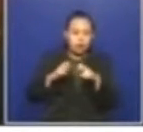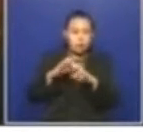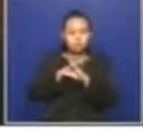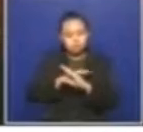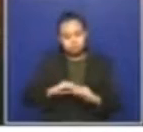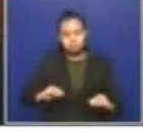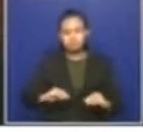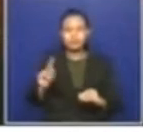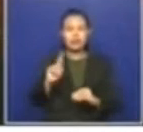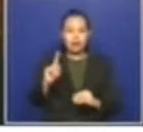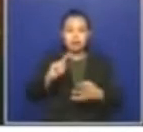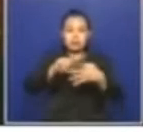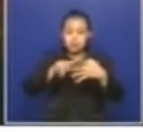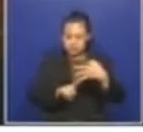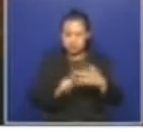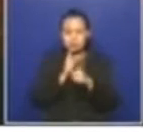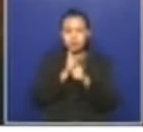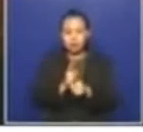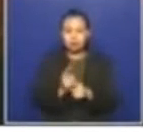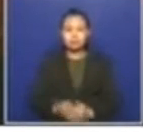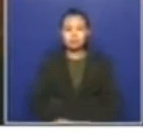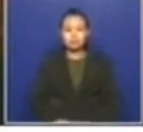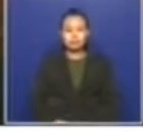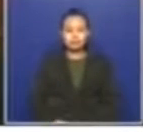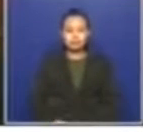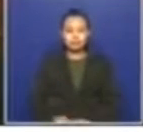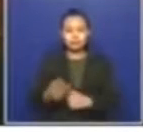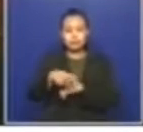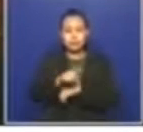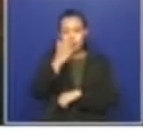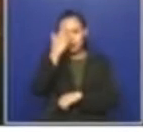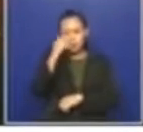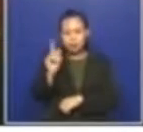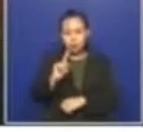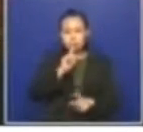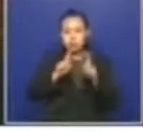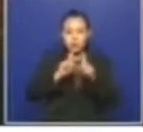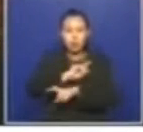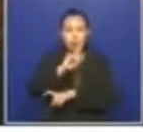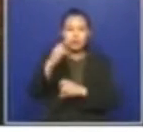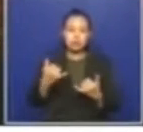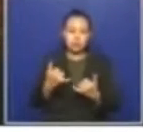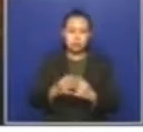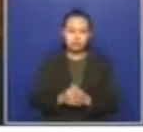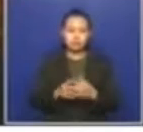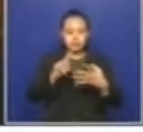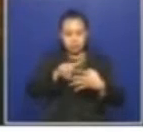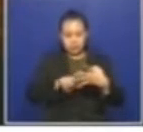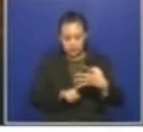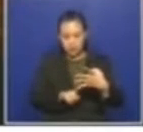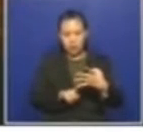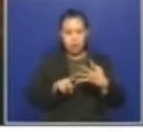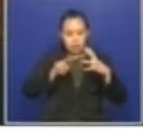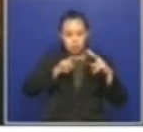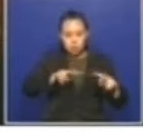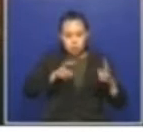ก็จะพยายามสรุปตามนี้นะท่านประธานที่เคารพครับทำไมต้องมาซักถามกันวันนี้อริยสัจ4ก็คือการหาความจริง